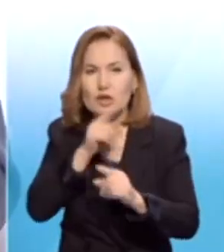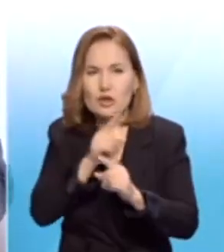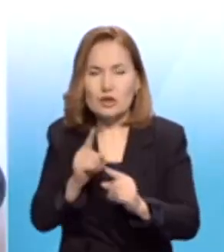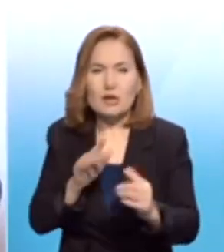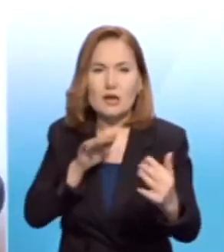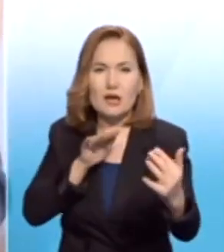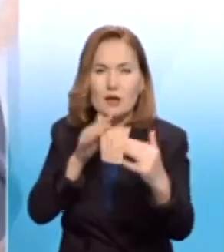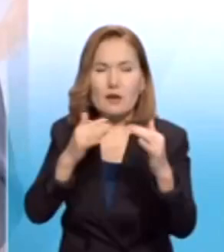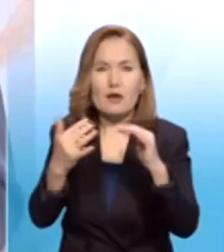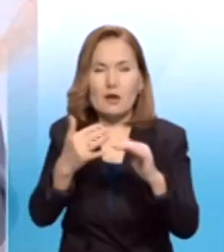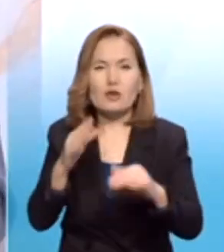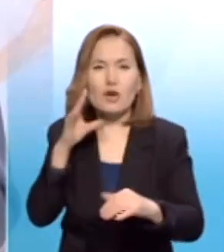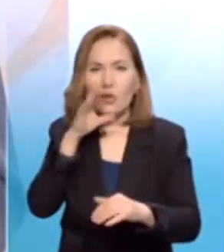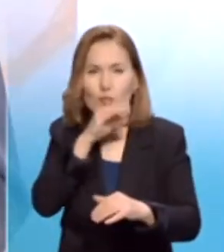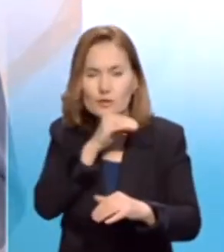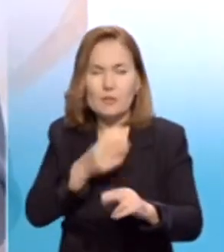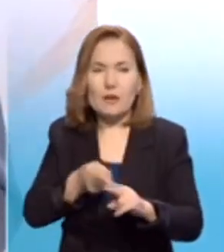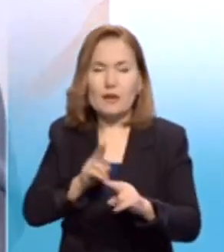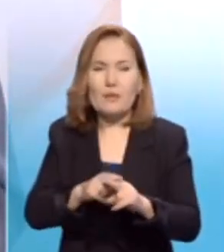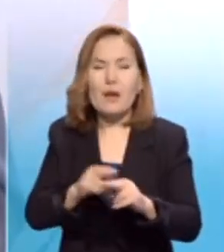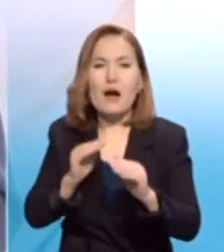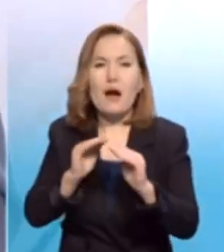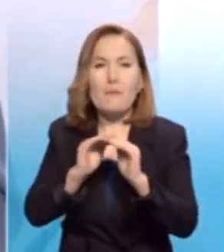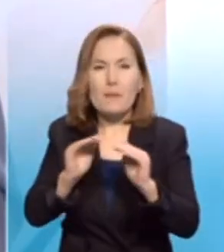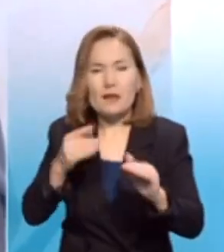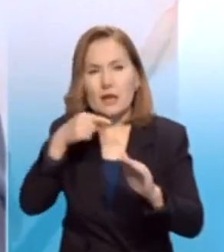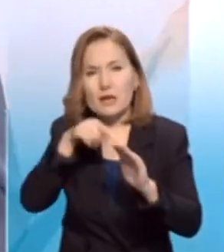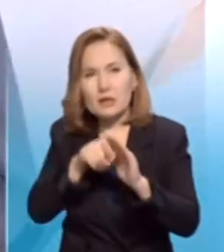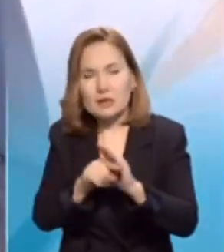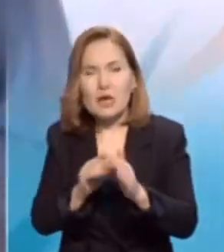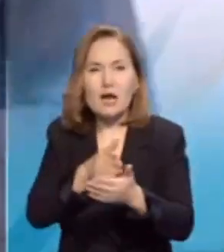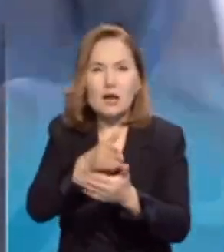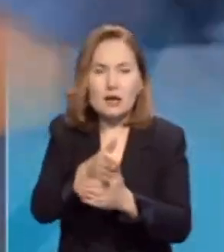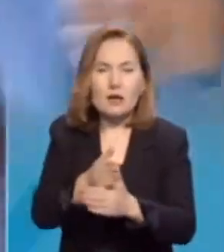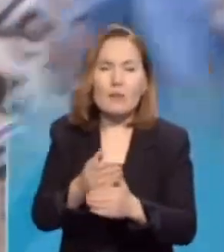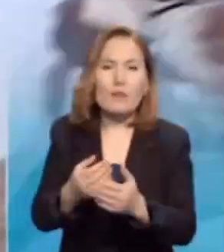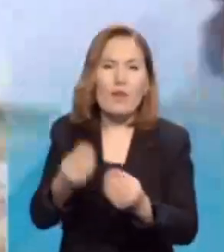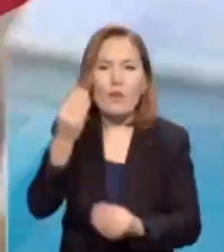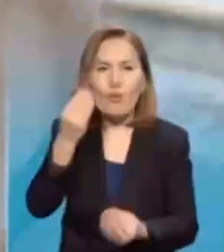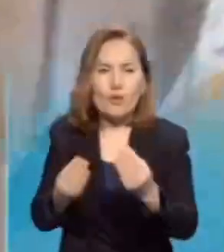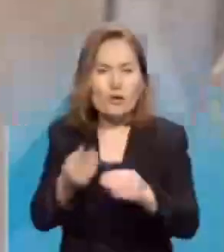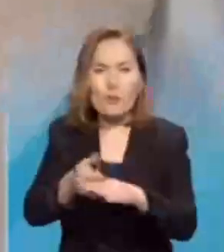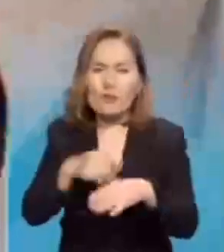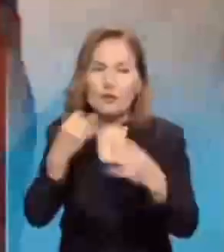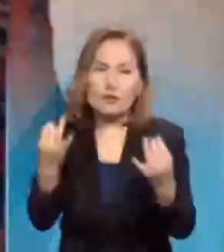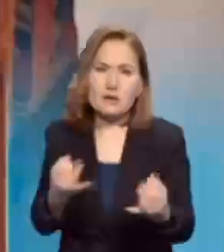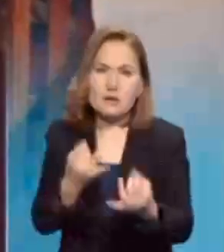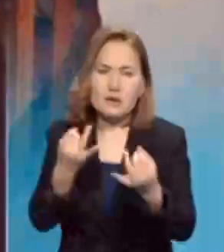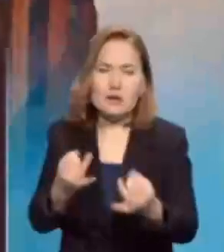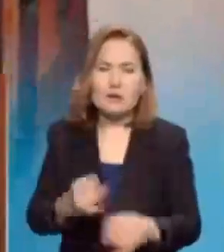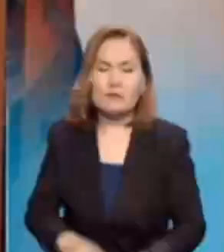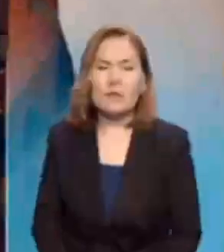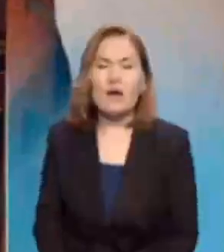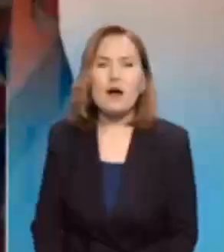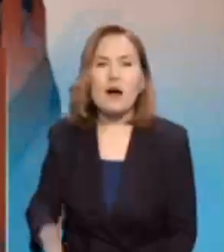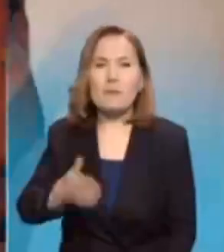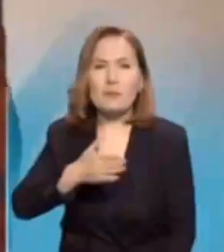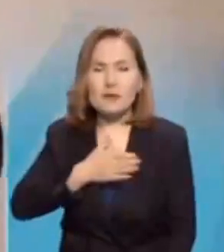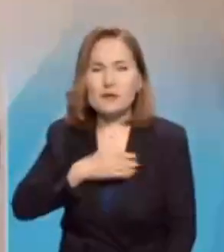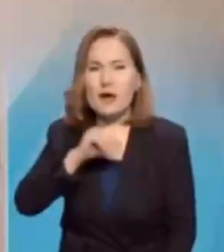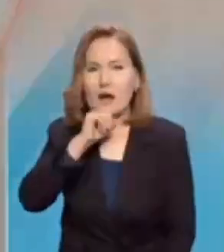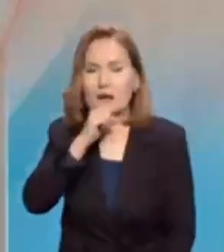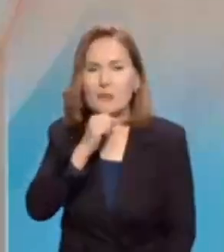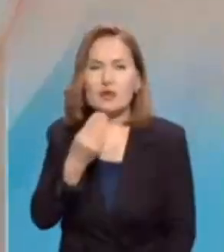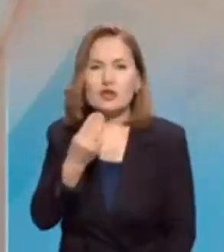үшін үлгі өнеге. Балалар ішіне кіріп ойнайды, дәстүрді талқылайды. Шәкәрім атаның өлеңдерін